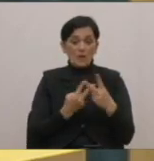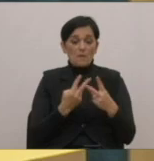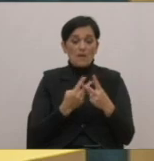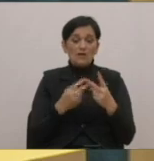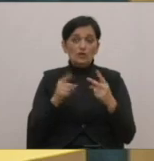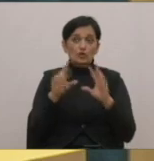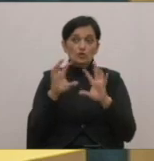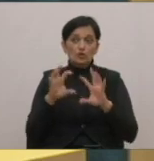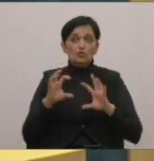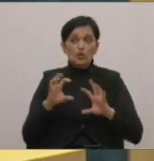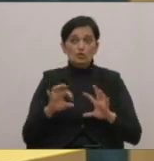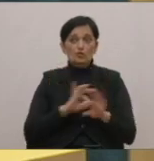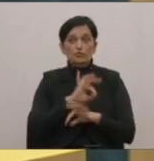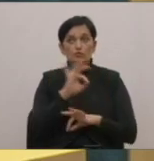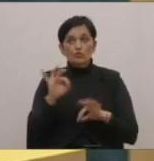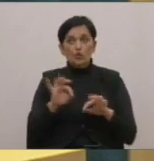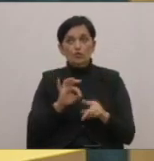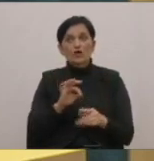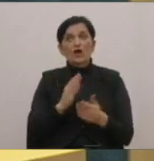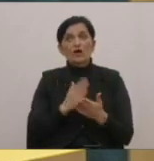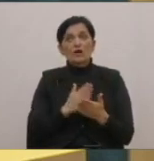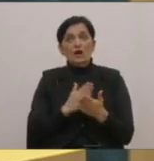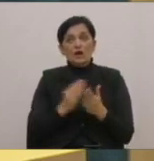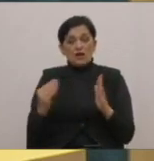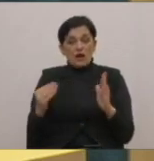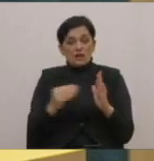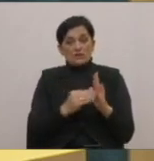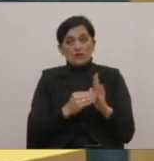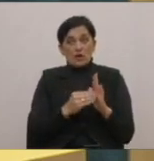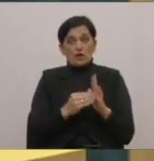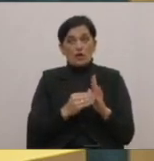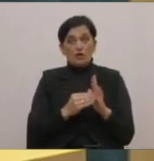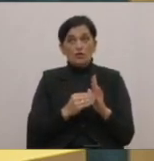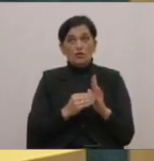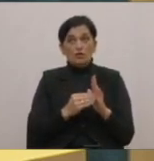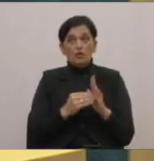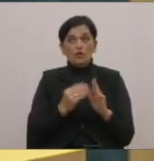კოდექსში, კოდექსის პროექტში უფრო სწორად არის ასახული და რა ვიცი,